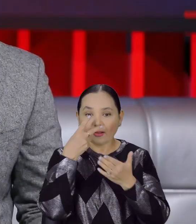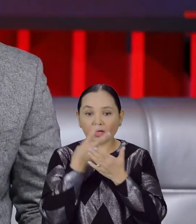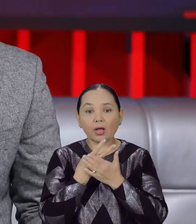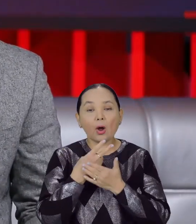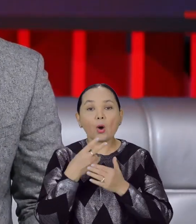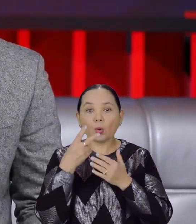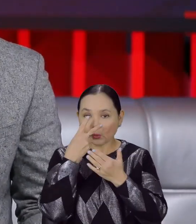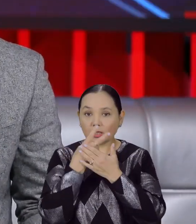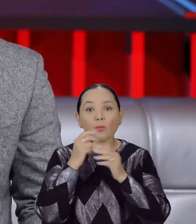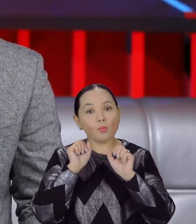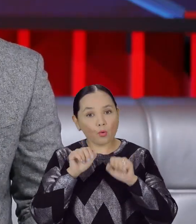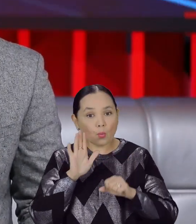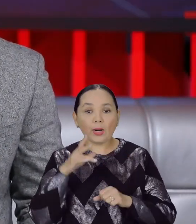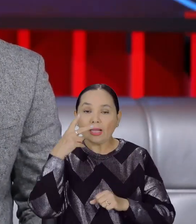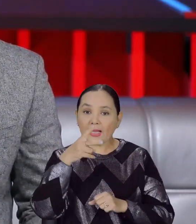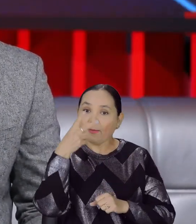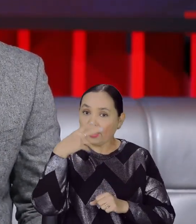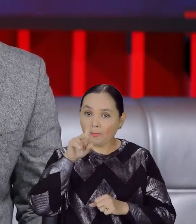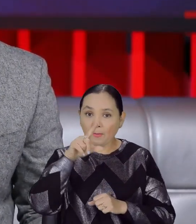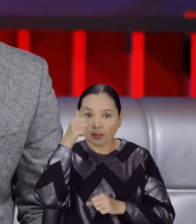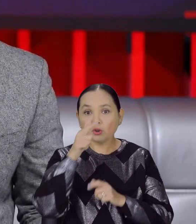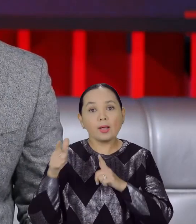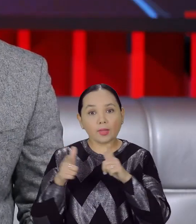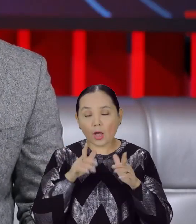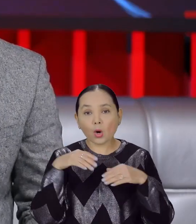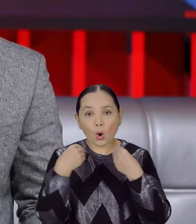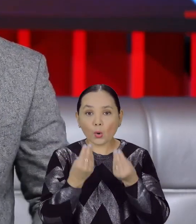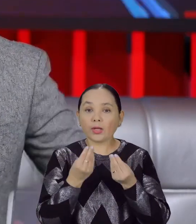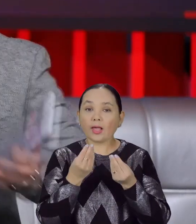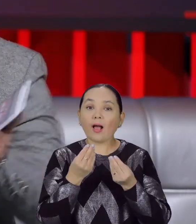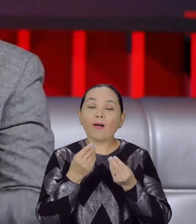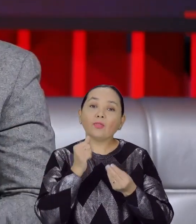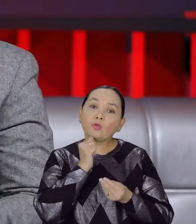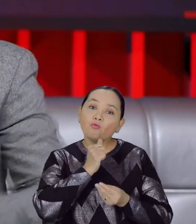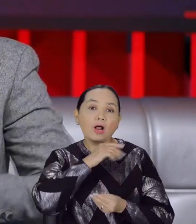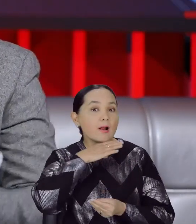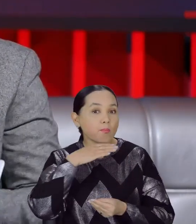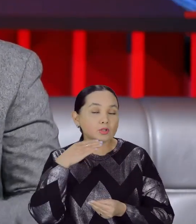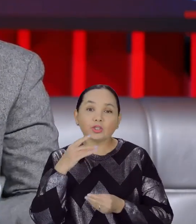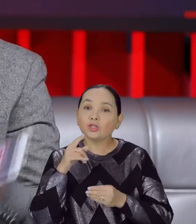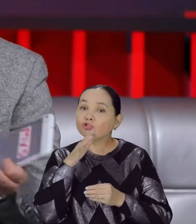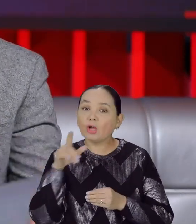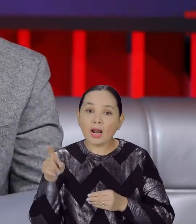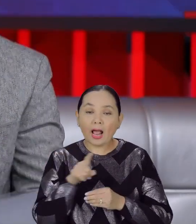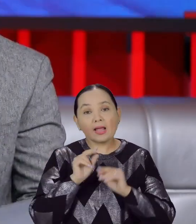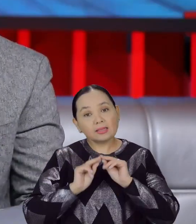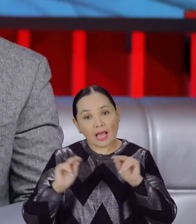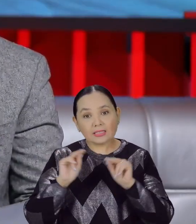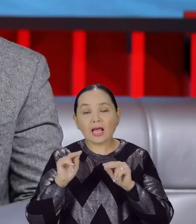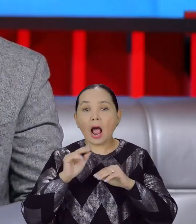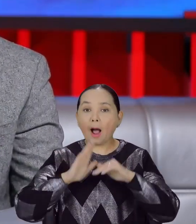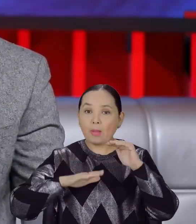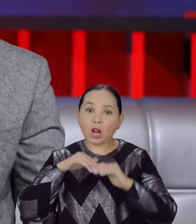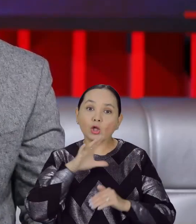uzatilishini kuzatishingiz mumkin bo'ladi. Xullas 2021-yilga tayyorlab qo'yilayotgan tuhfalar bisyor. Jarayonlarda mahorat darsidan tashqari u yerda amaliyot